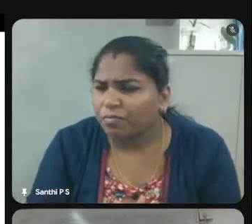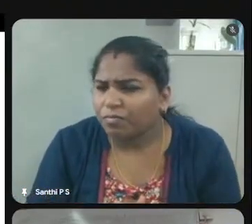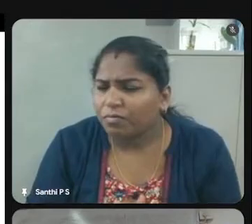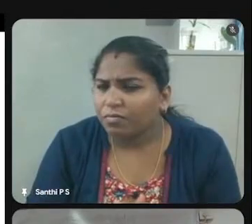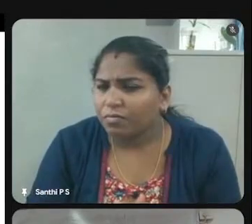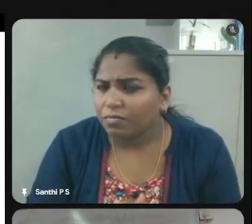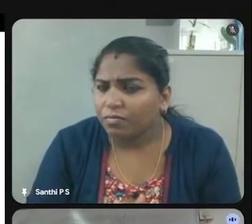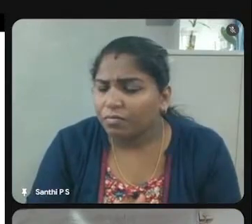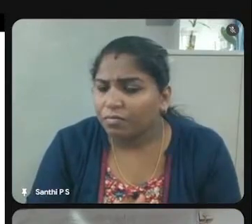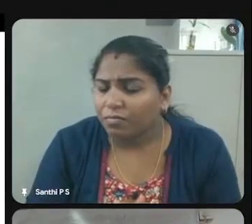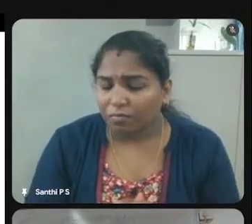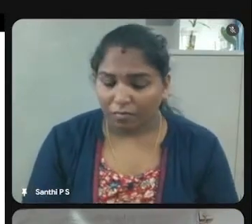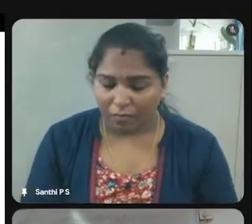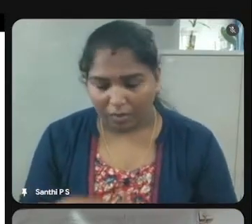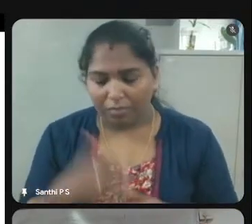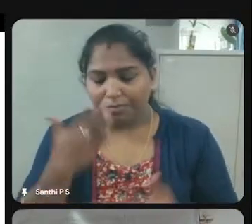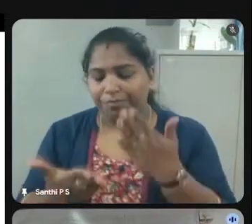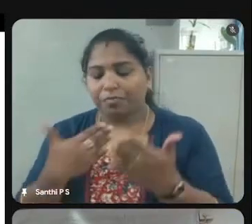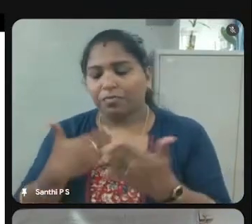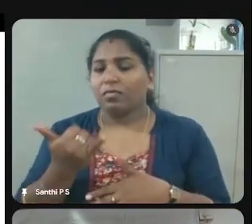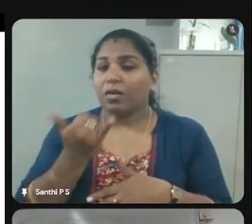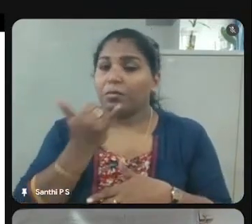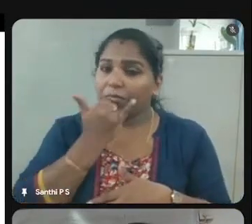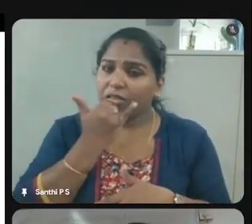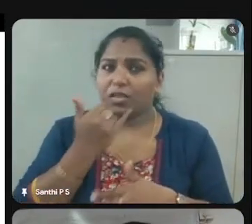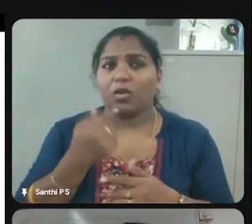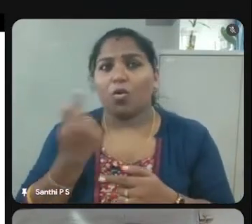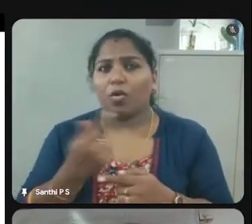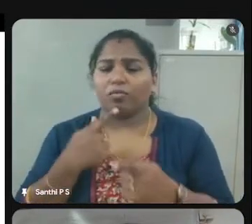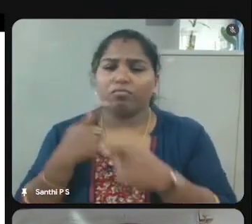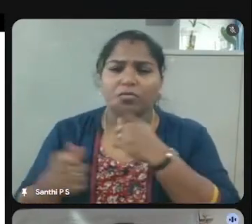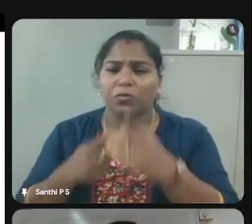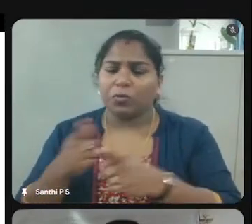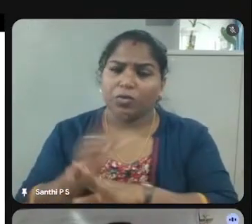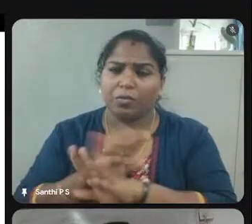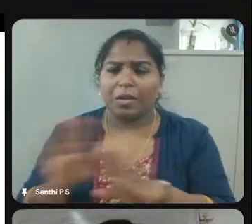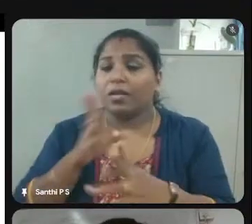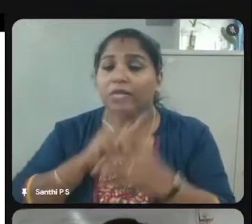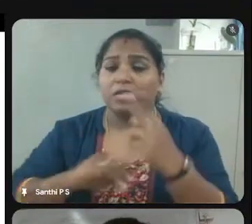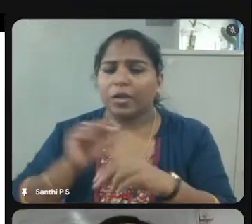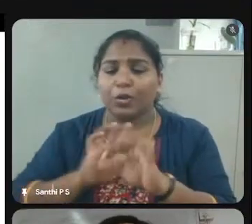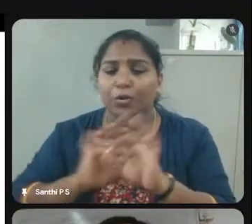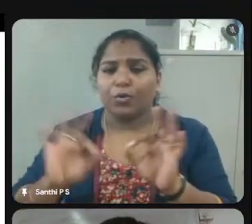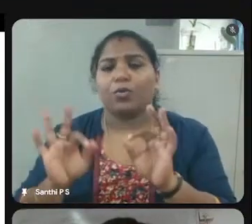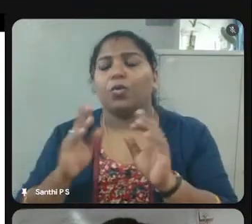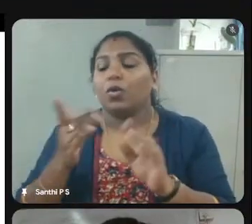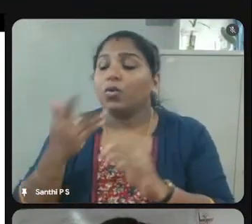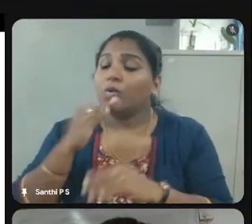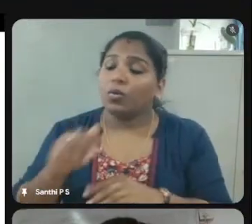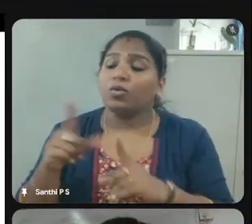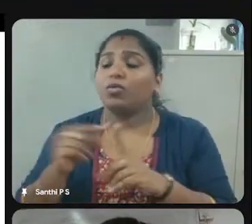നമ്മള് ചിലപ്പോ നമ്മൾ എപ്പോഴും തെറ്റുകൾക്ക് വേണ്ടി മാത്രമേ നമ്മൾ സംസാരിക്കുന്നുണ്ടെങ്കിൽ പ്രശ്നമാണ്. പക്ഷെ സ്വന്തമായിട്ട് ആ കുട്ടി എന്തൊക്കെ